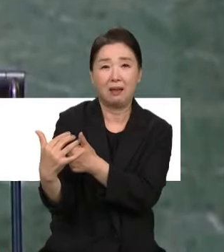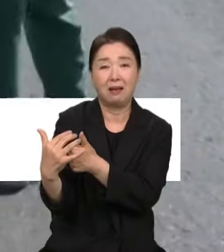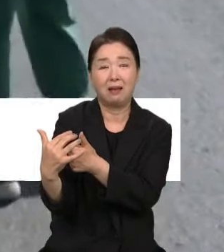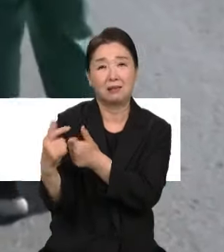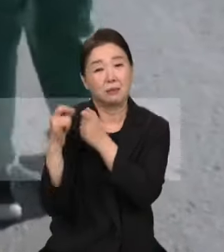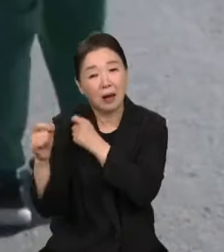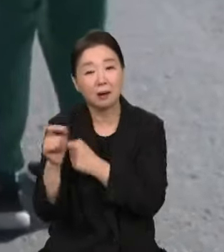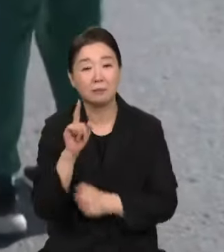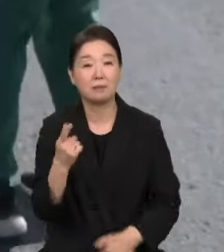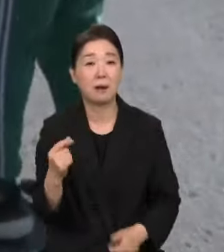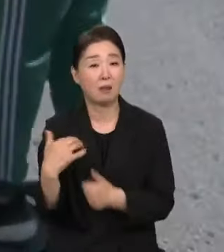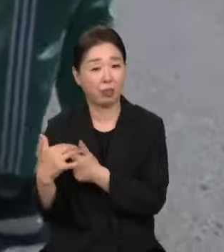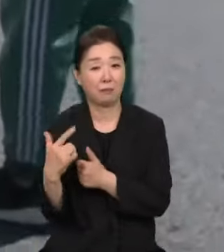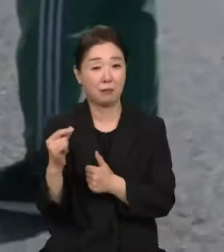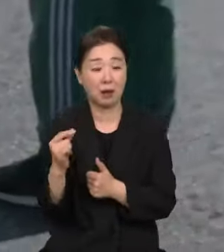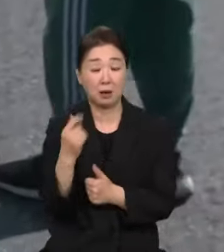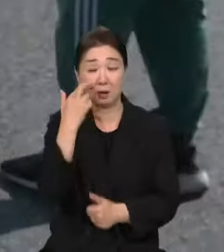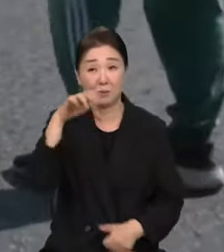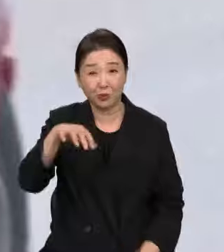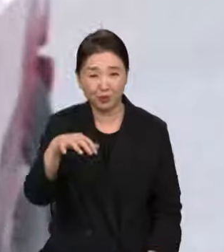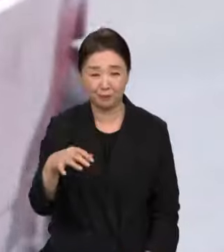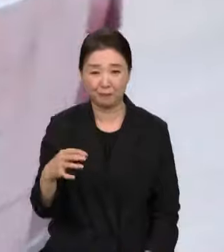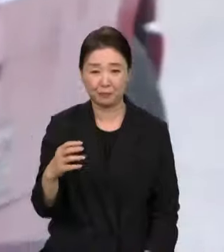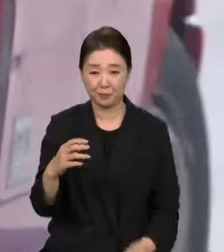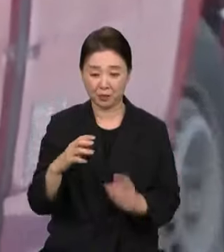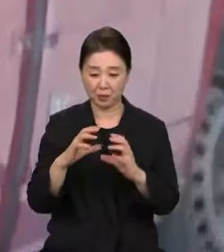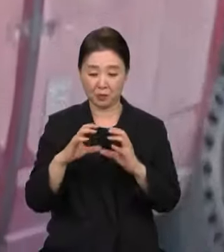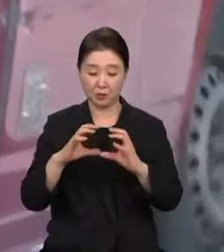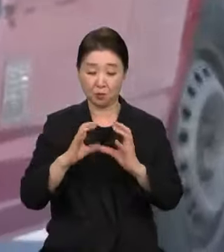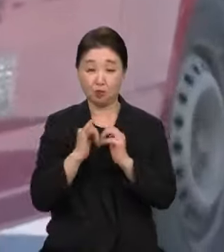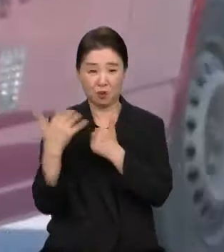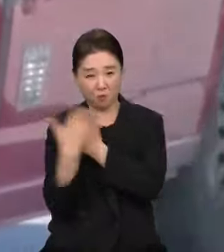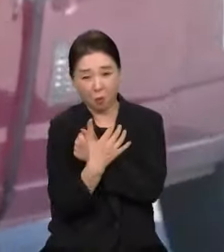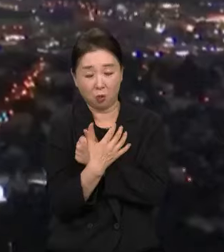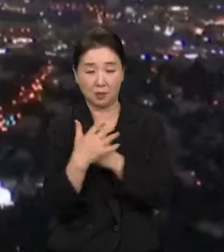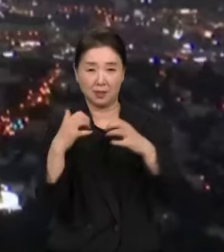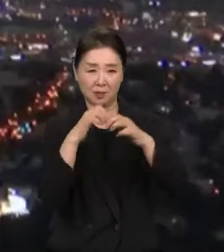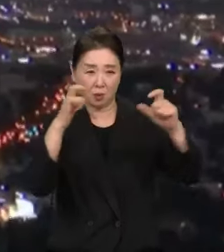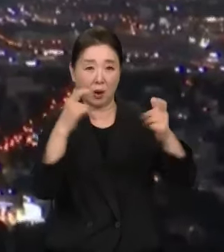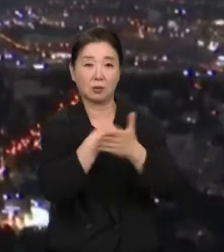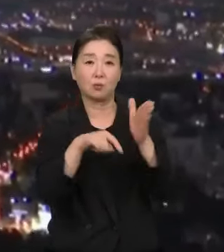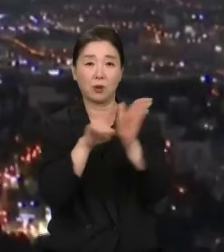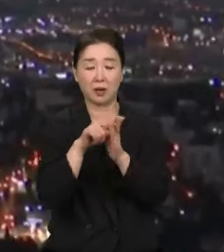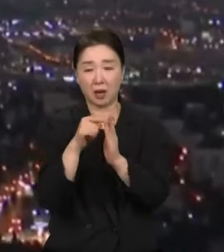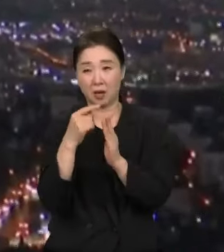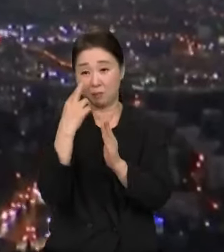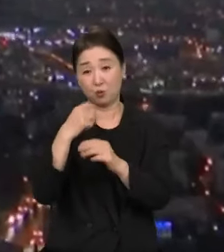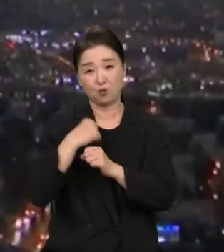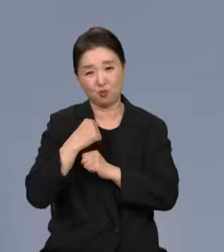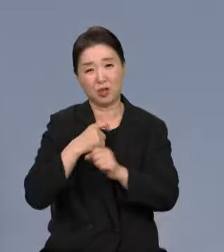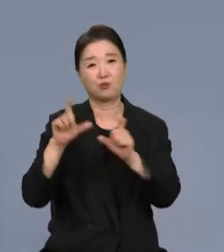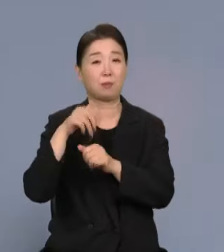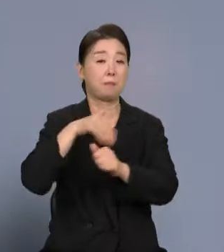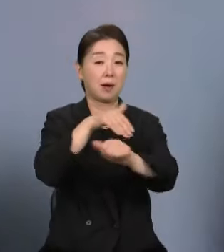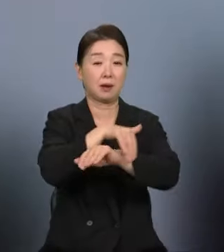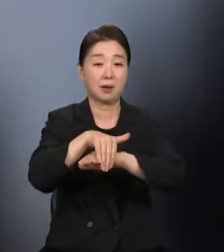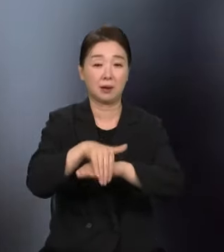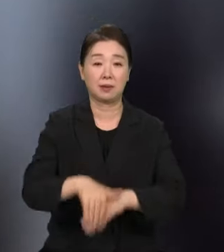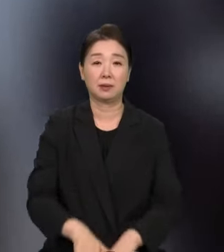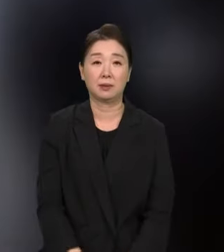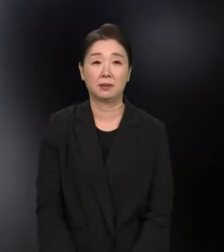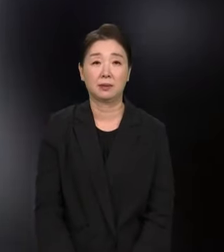비판했습니다 미국은 현지에 있는 자국민을 보호하고 확전을 막기 위해 미군을 추가 파견하기로 했습니다